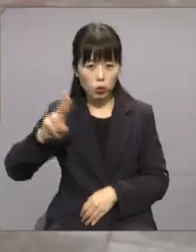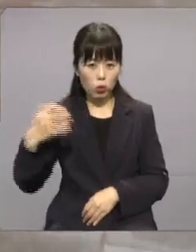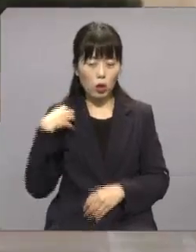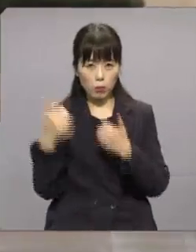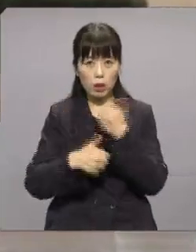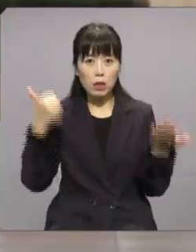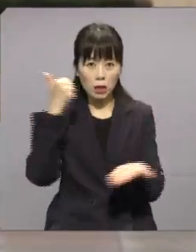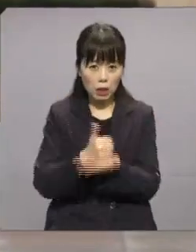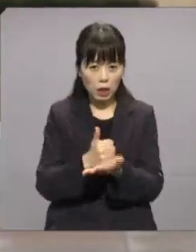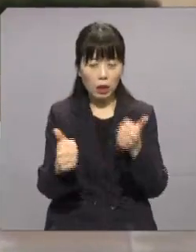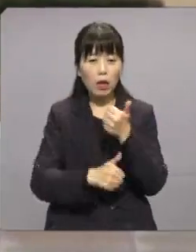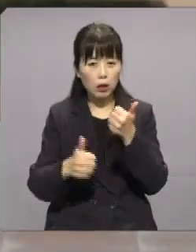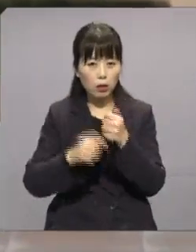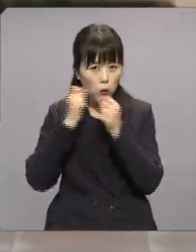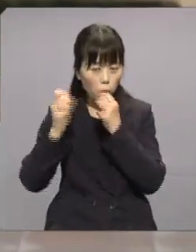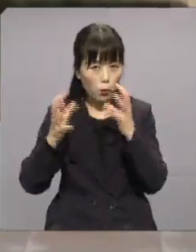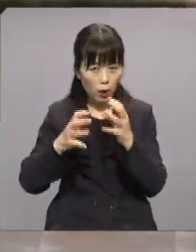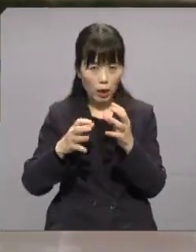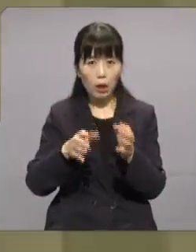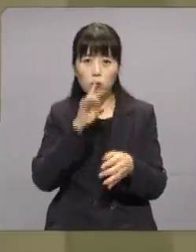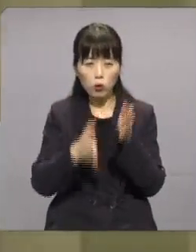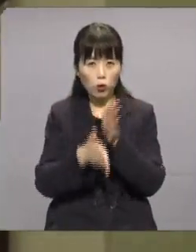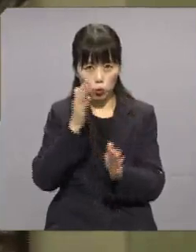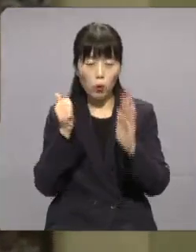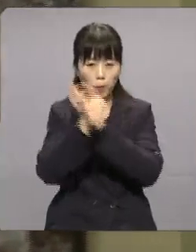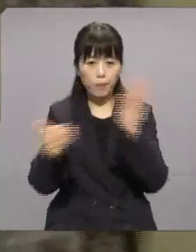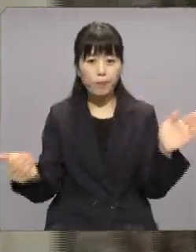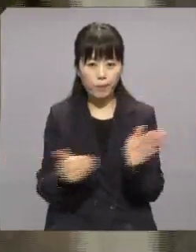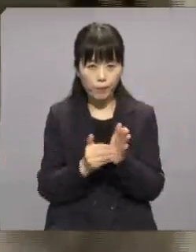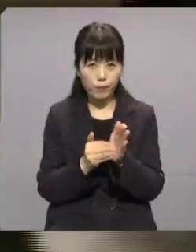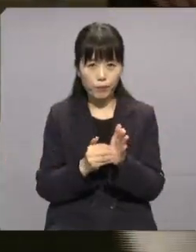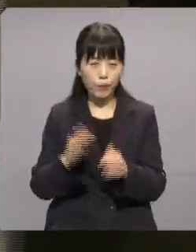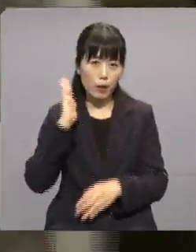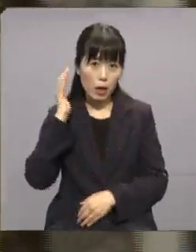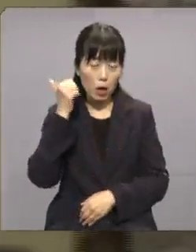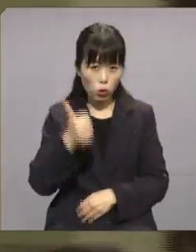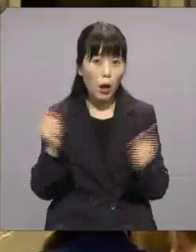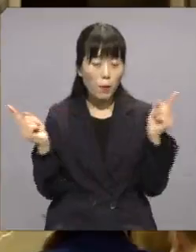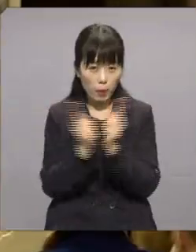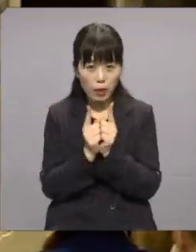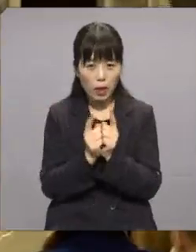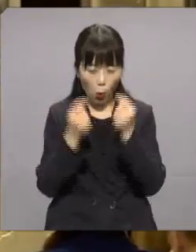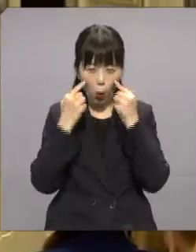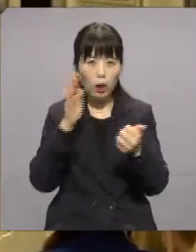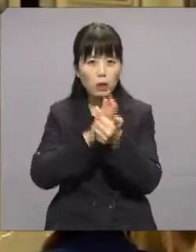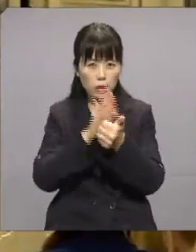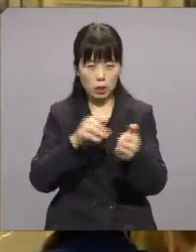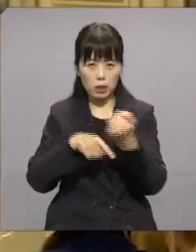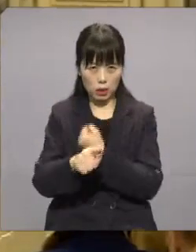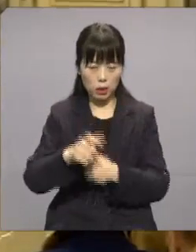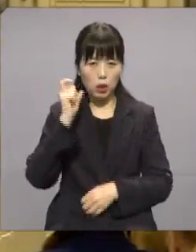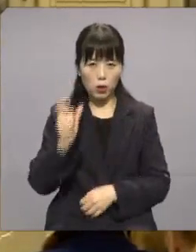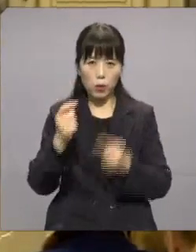등 고위 당국자들이 우크라이나 수도 키이우를 전격 방문했습니다. 젤렌스키 대통령을 만나 확고한 지지 의사를